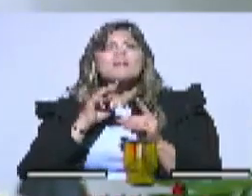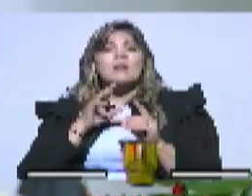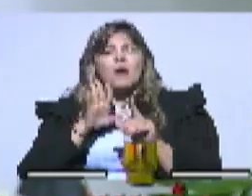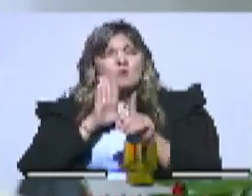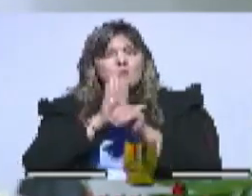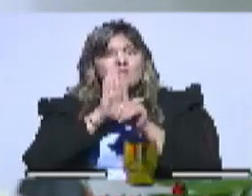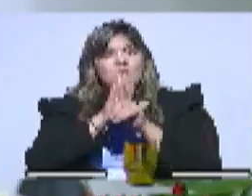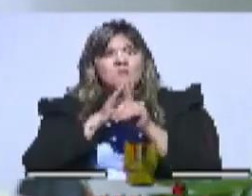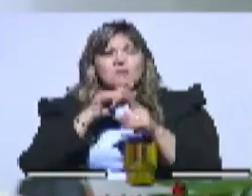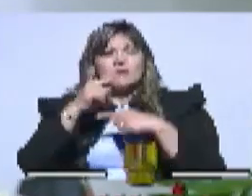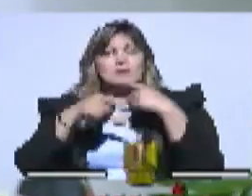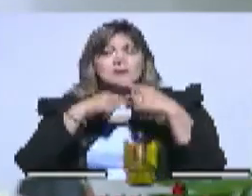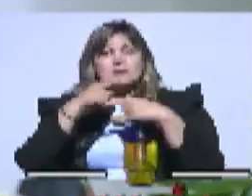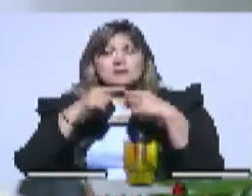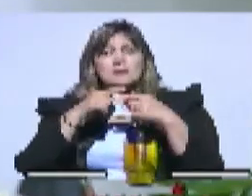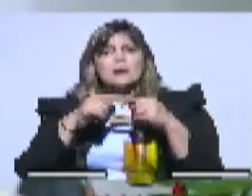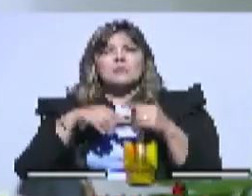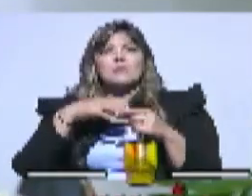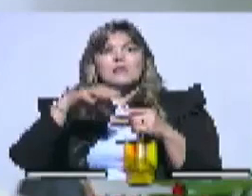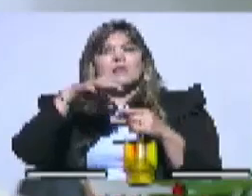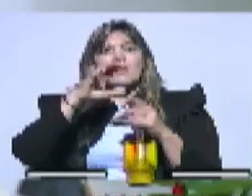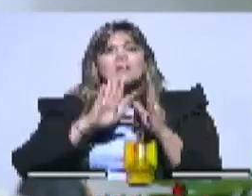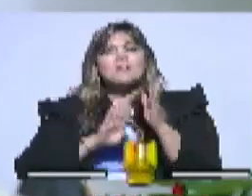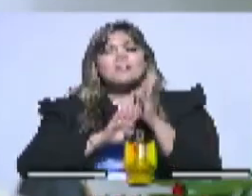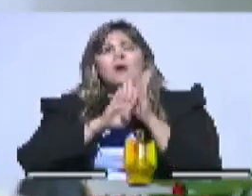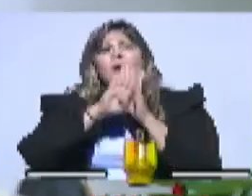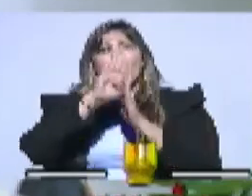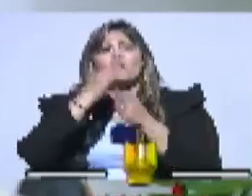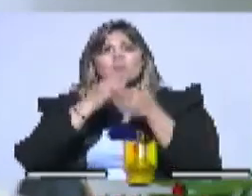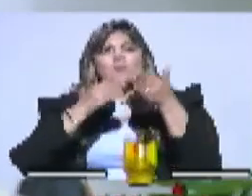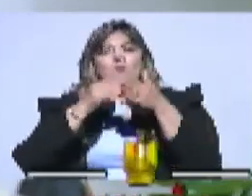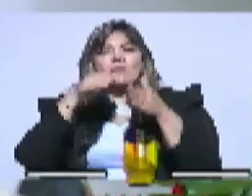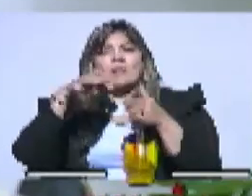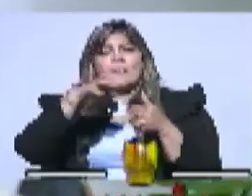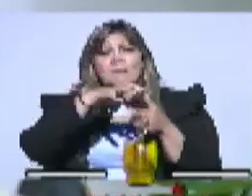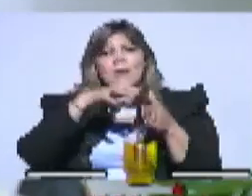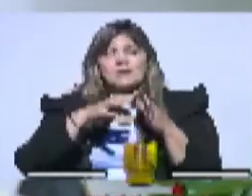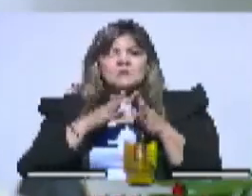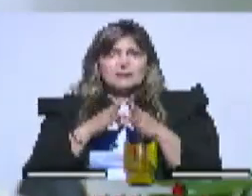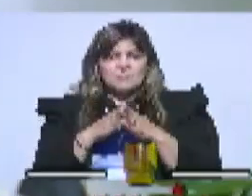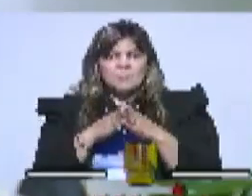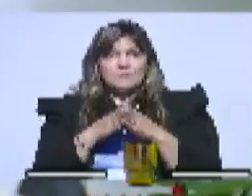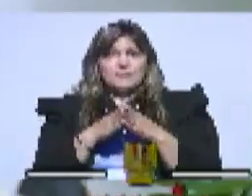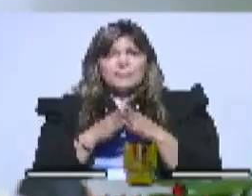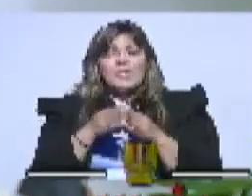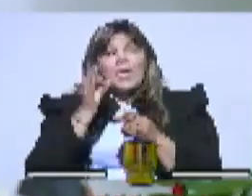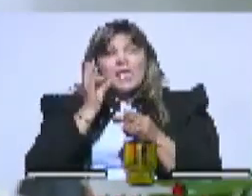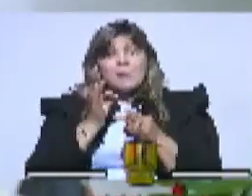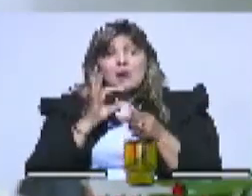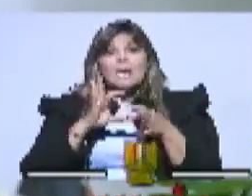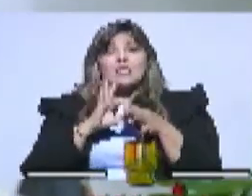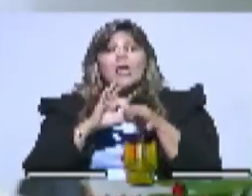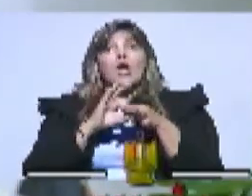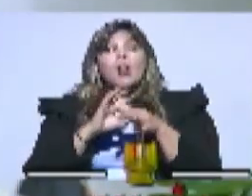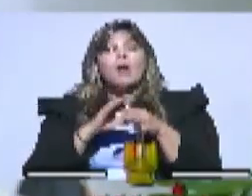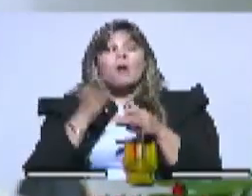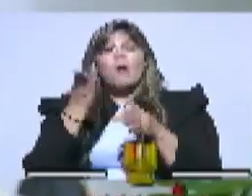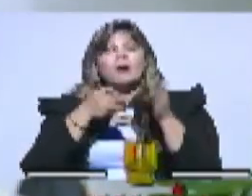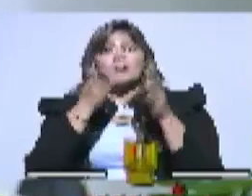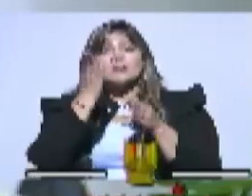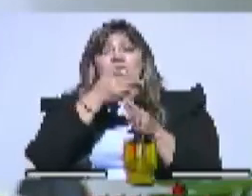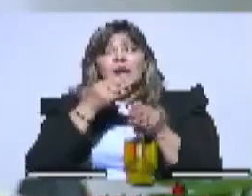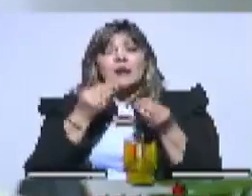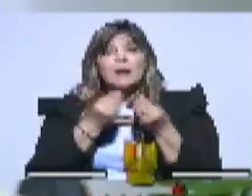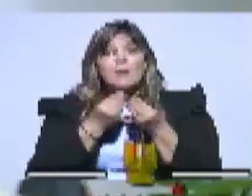والسداد في استكمال مسيرة التقدم والبناء بالبلاد. أستاذ صبري، بالتأكيد علاقات تاريخية كبيرة